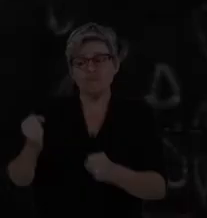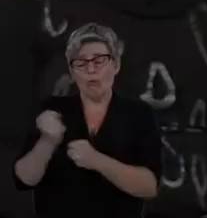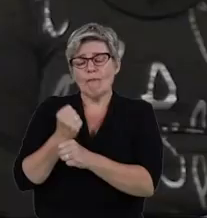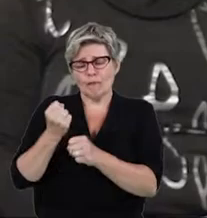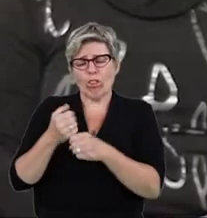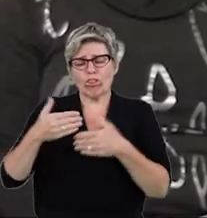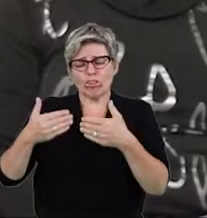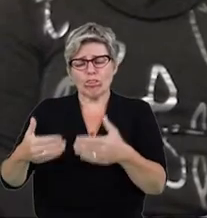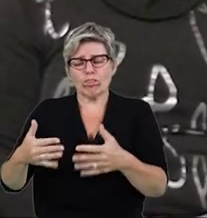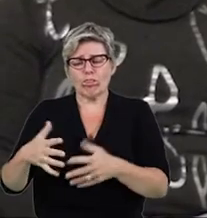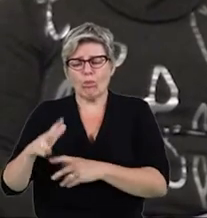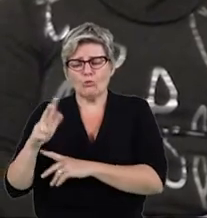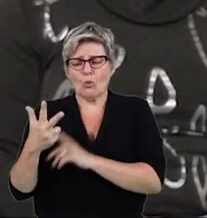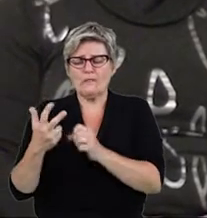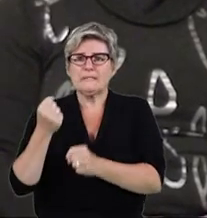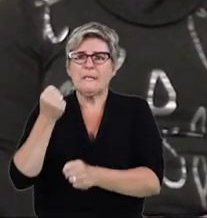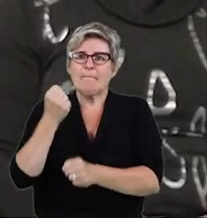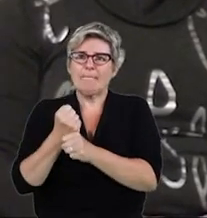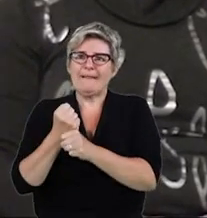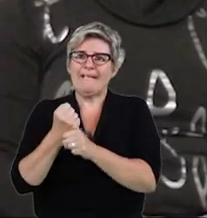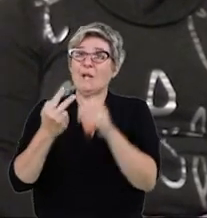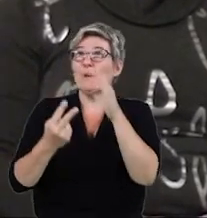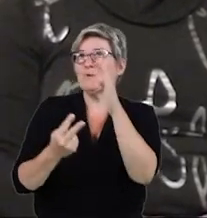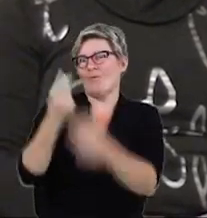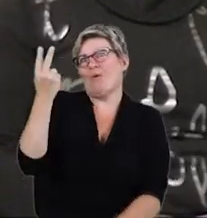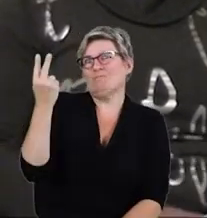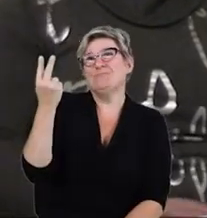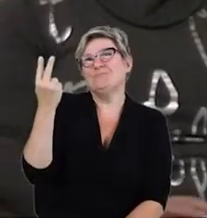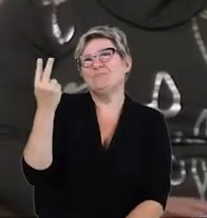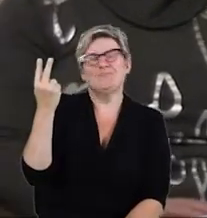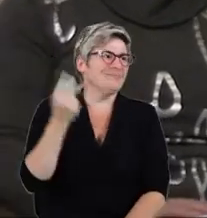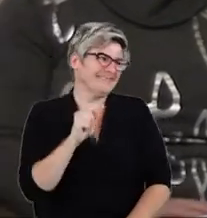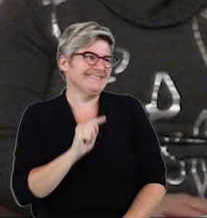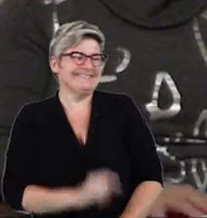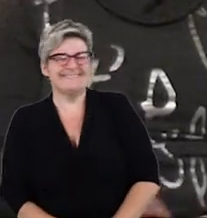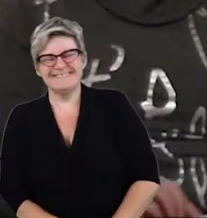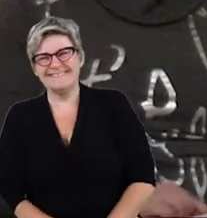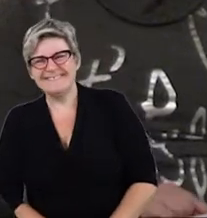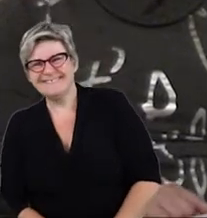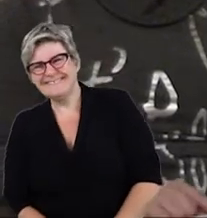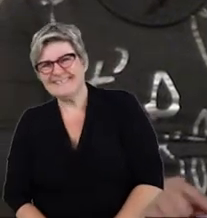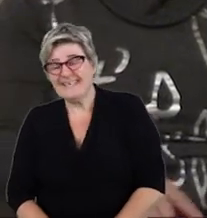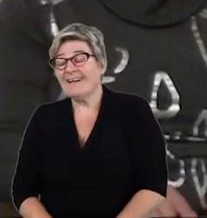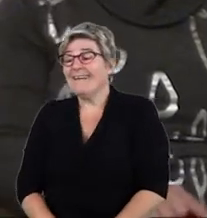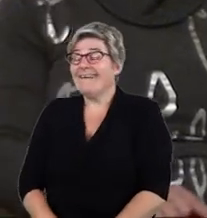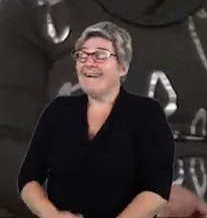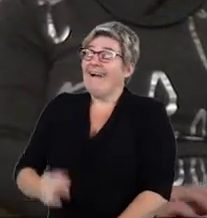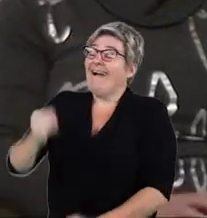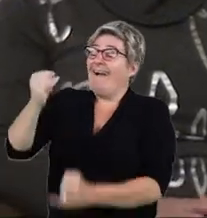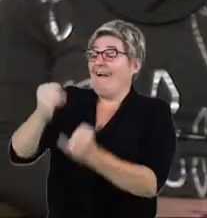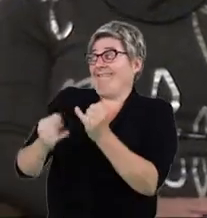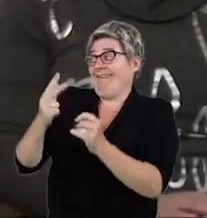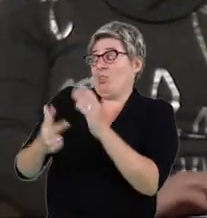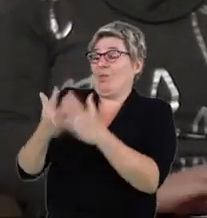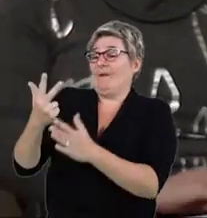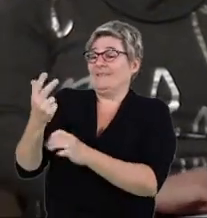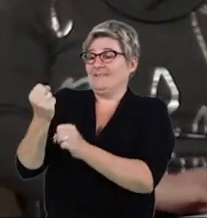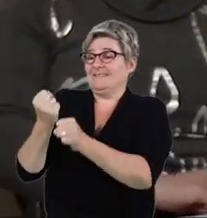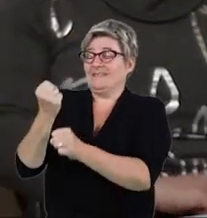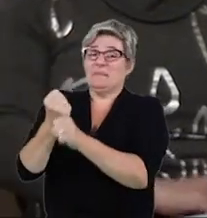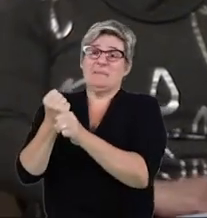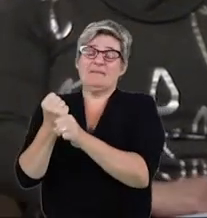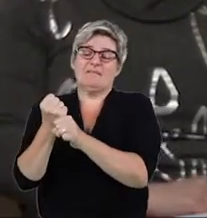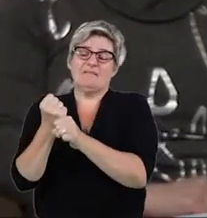Elle a fait sa 3e année. 2 fois. 2 fois. À la fin de sa 3e année, on